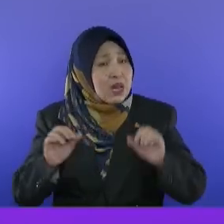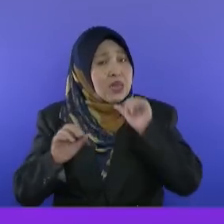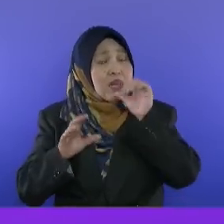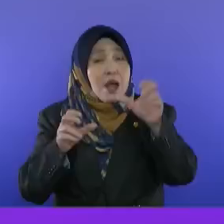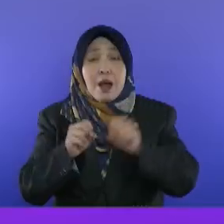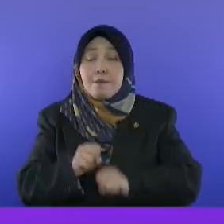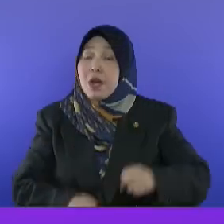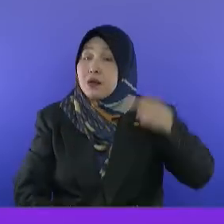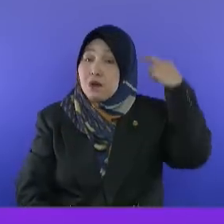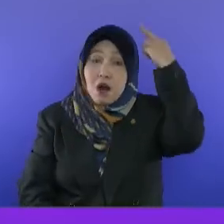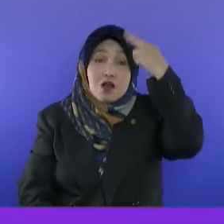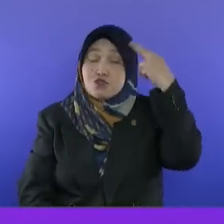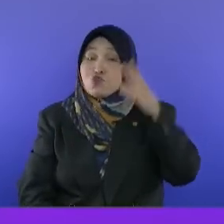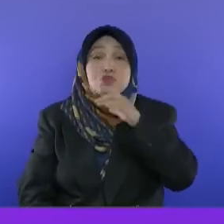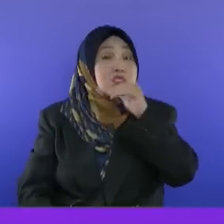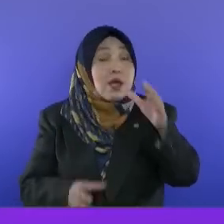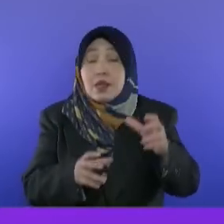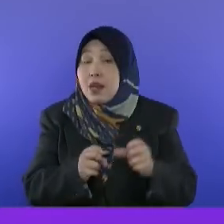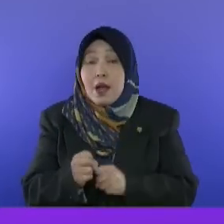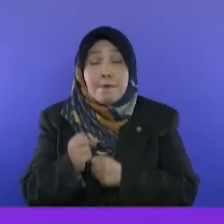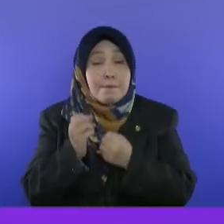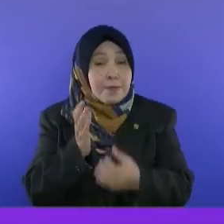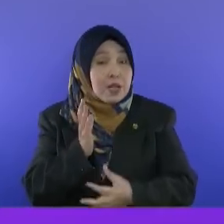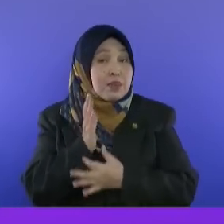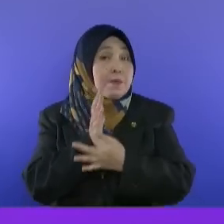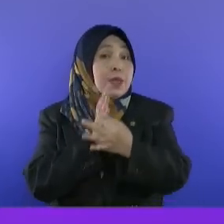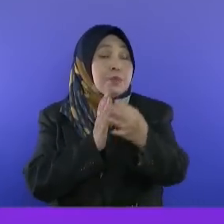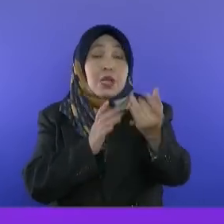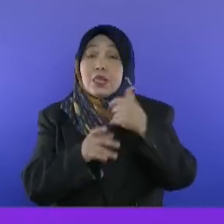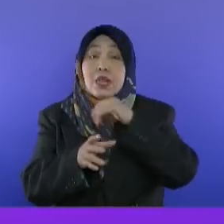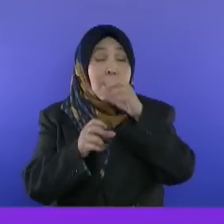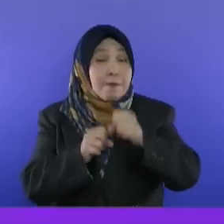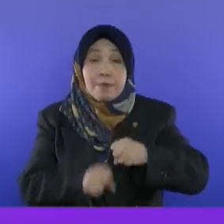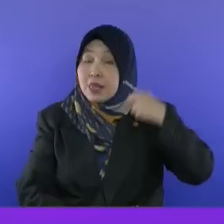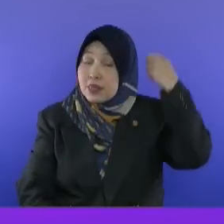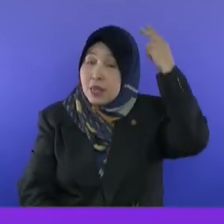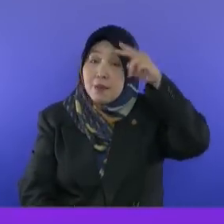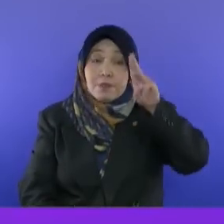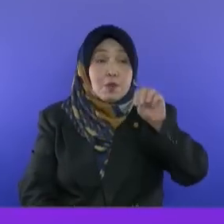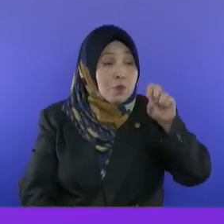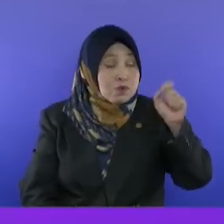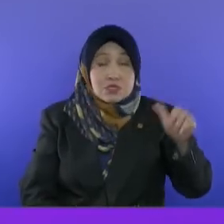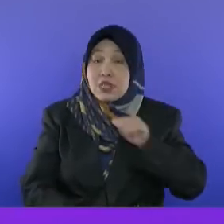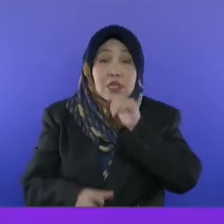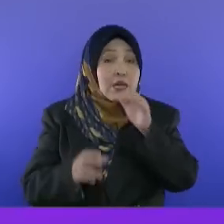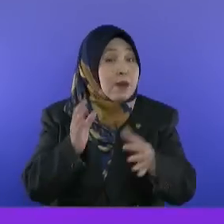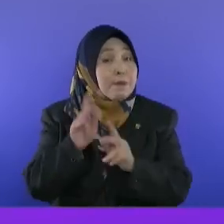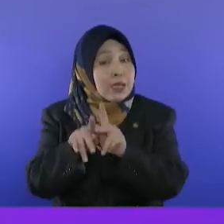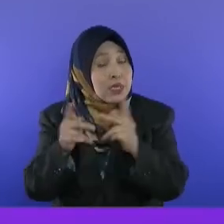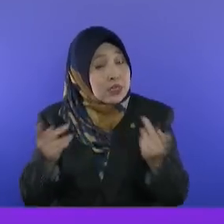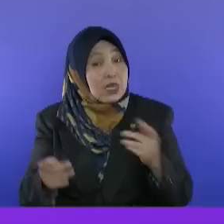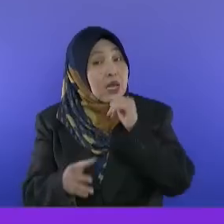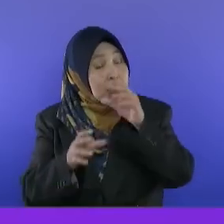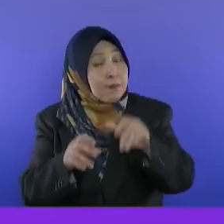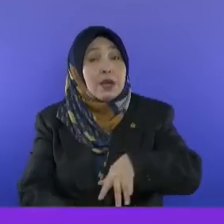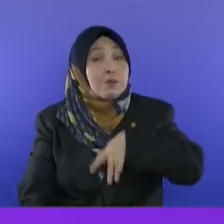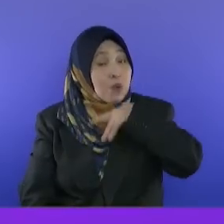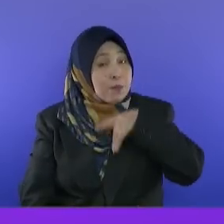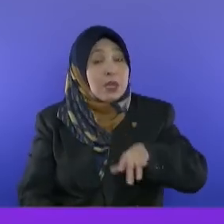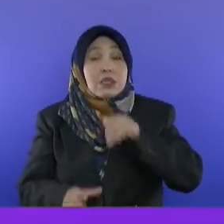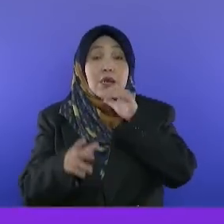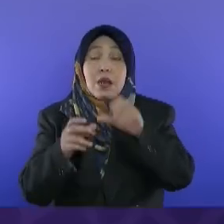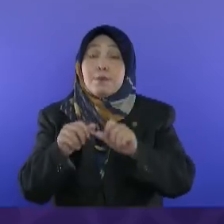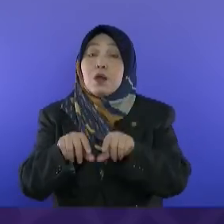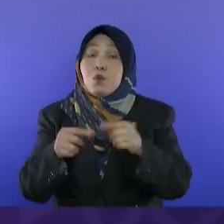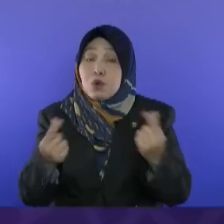dapat Rasul dan tak dapat risalah tidak dapat Nabi Musa dan tak dapat Taurat tak dapat Nabi Muhammad ataupun tak dapat